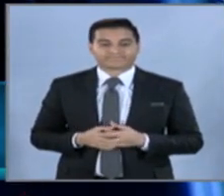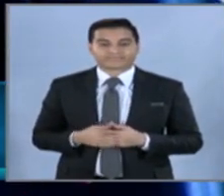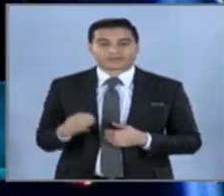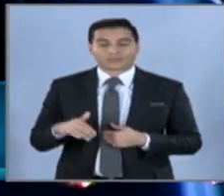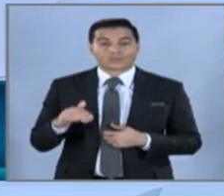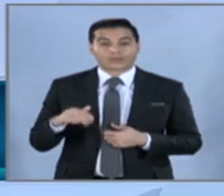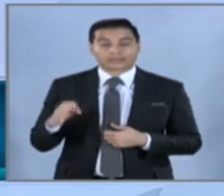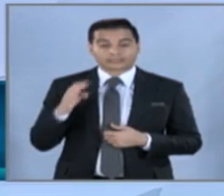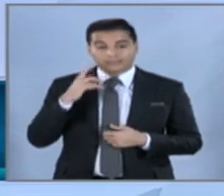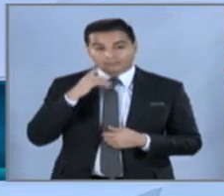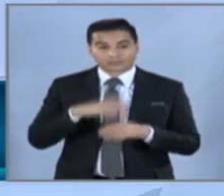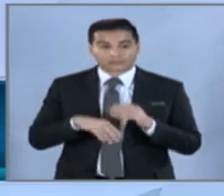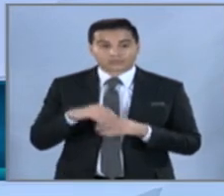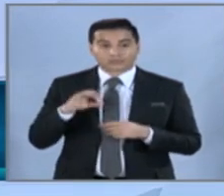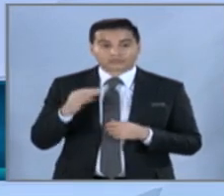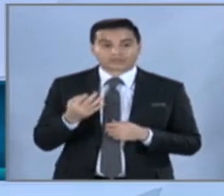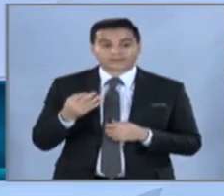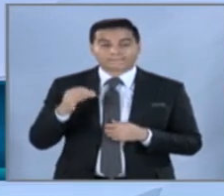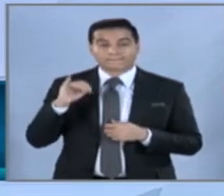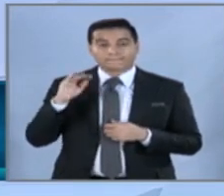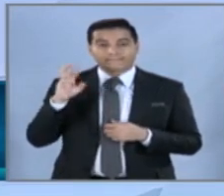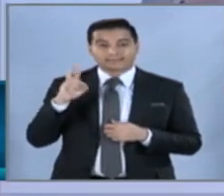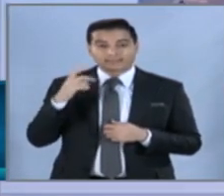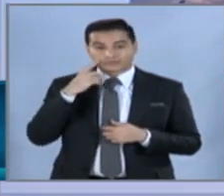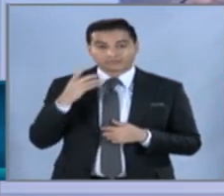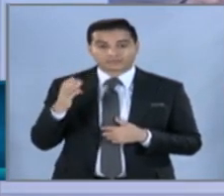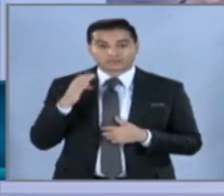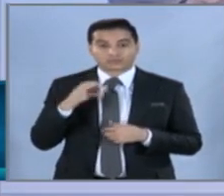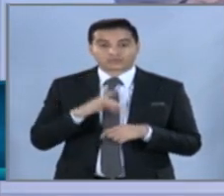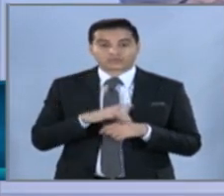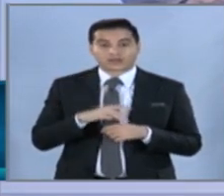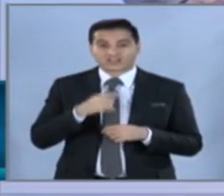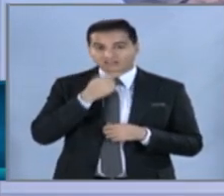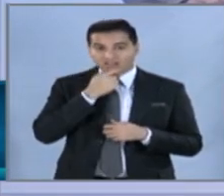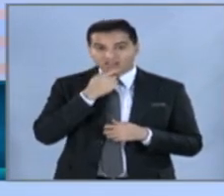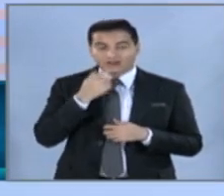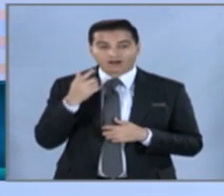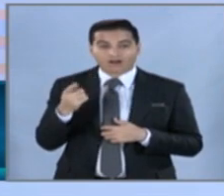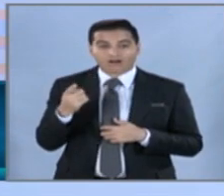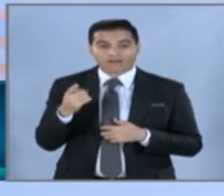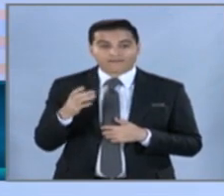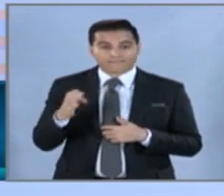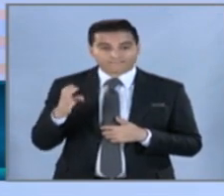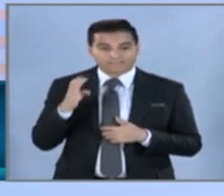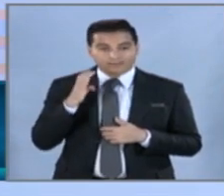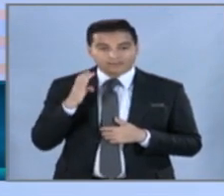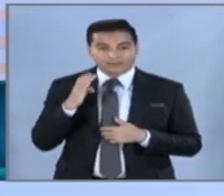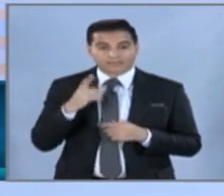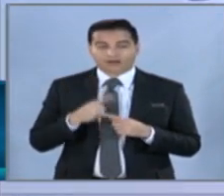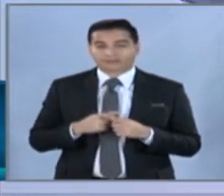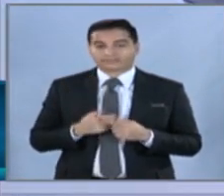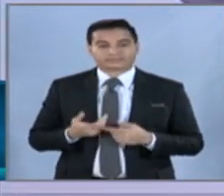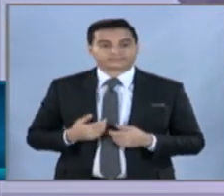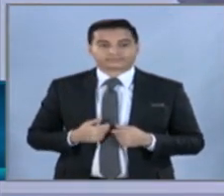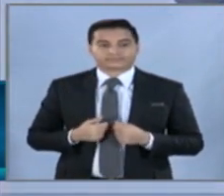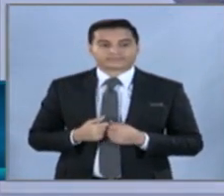أخذ إجابة من عيلة مسيحة حالاً. دكتور فيكتور. إنجلترا. إنجلترا، إجابة